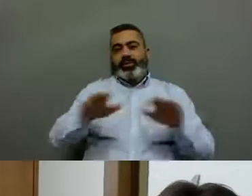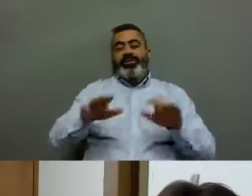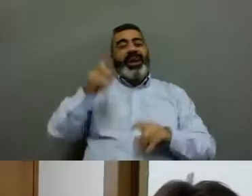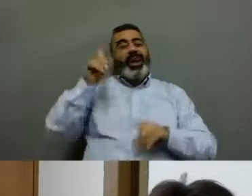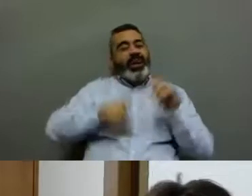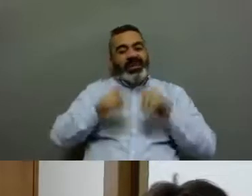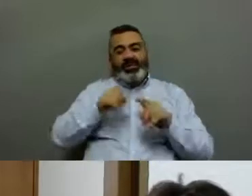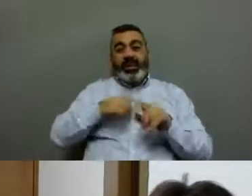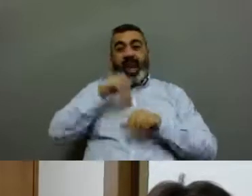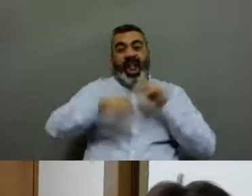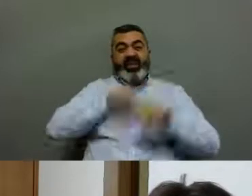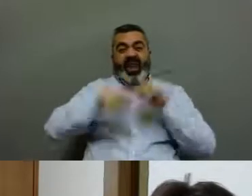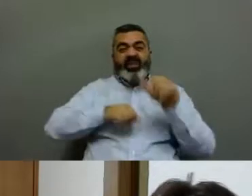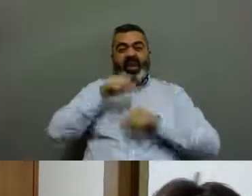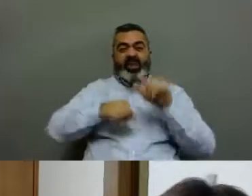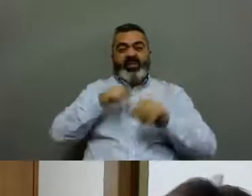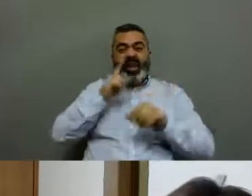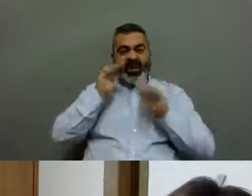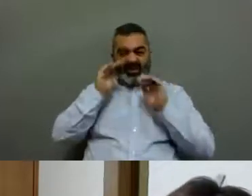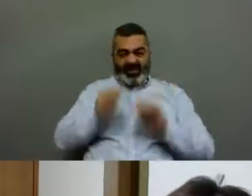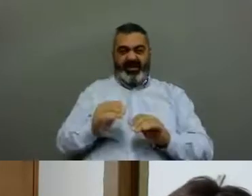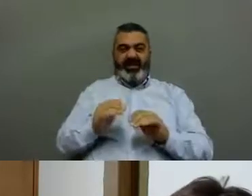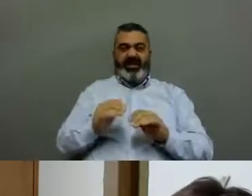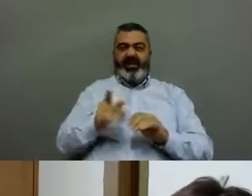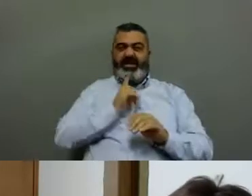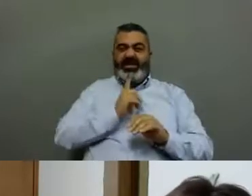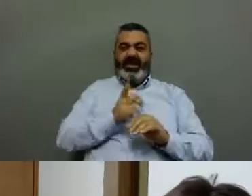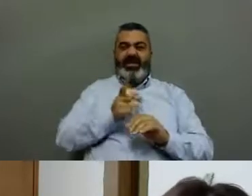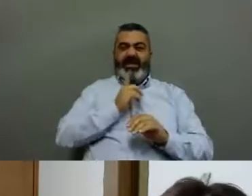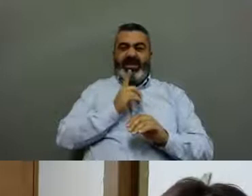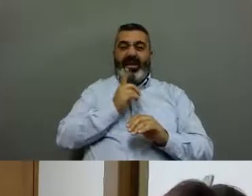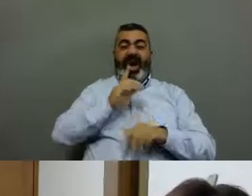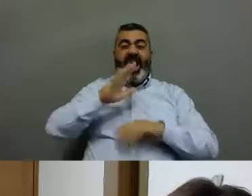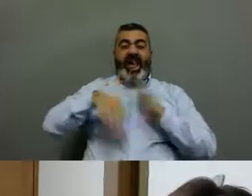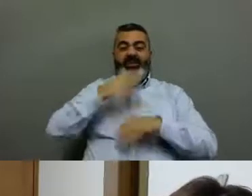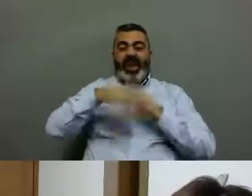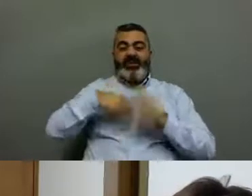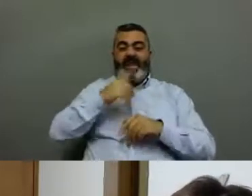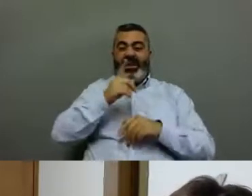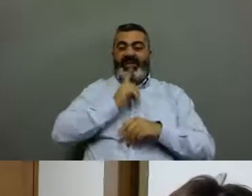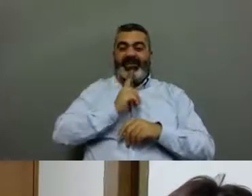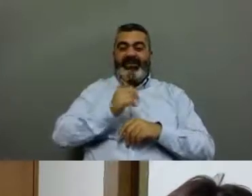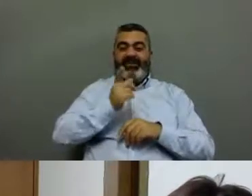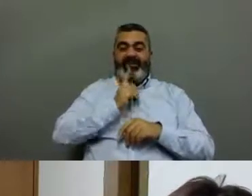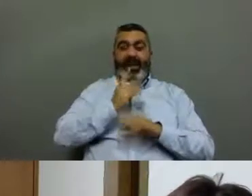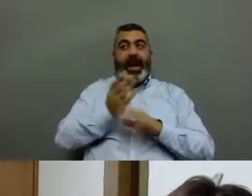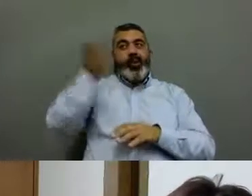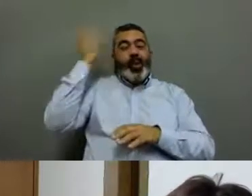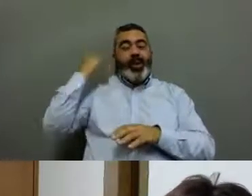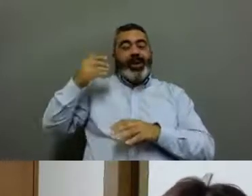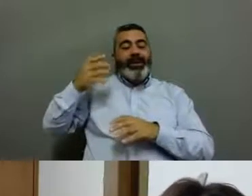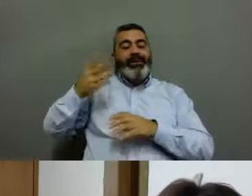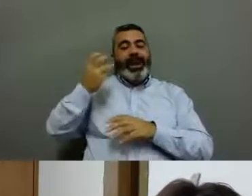παραμένουν ίδια». Όμως όχι τόσο ίδια όσο της προηγούμενης γενιάς.